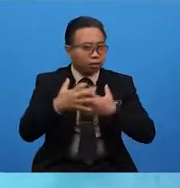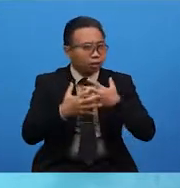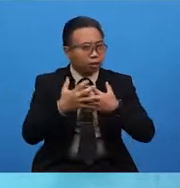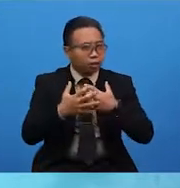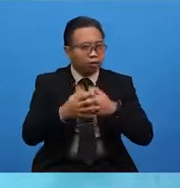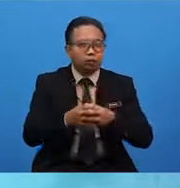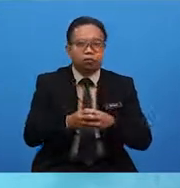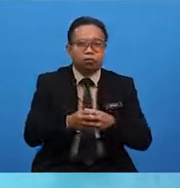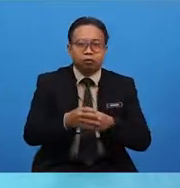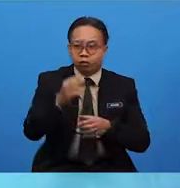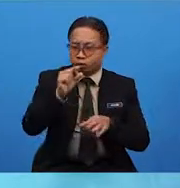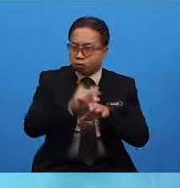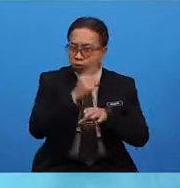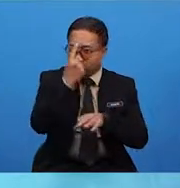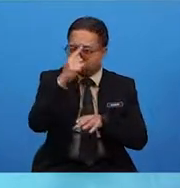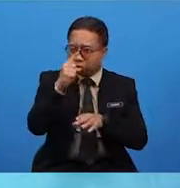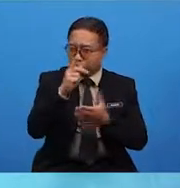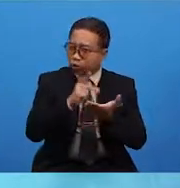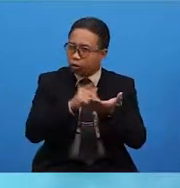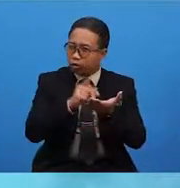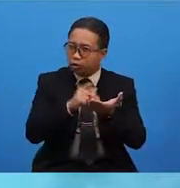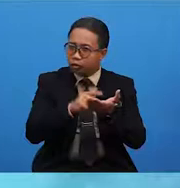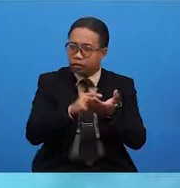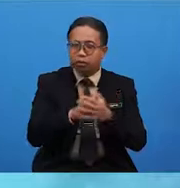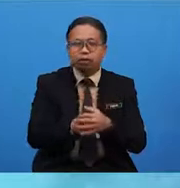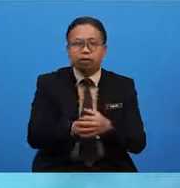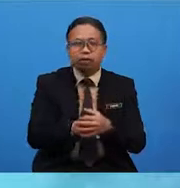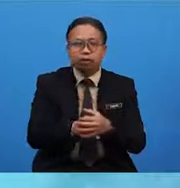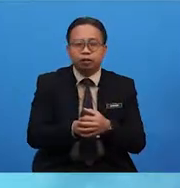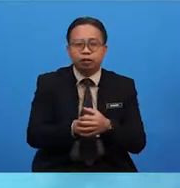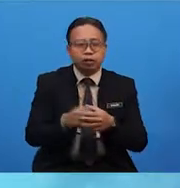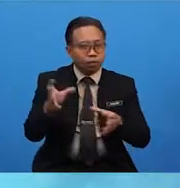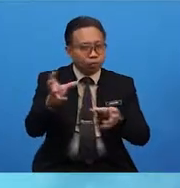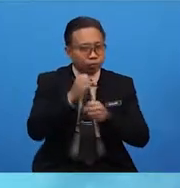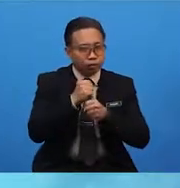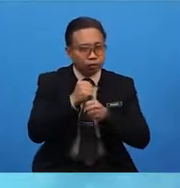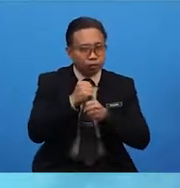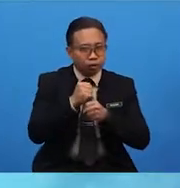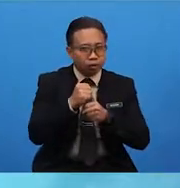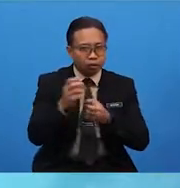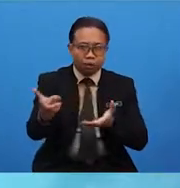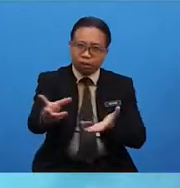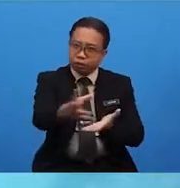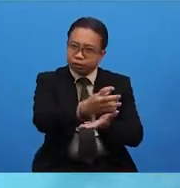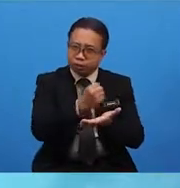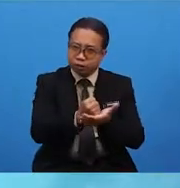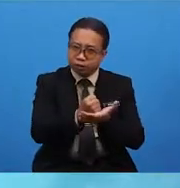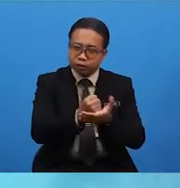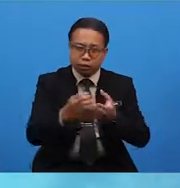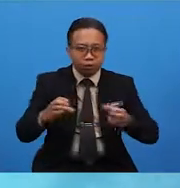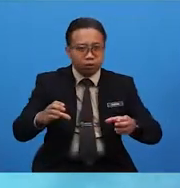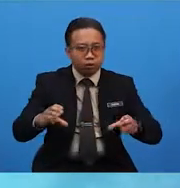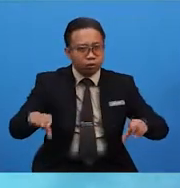digunakan untuk mengkaji dan menghasilkan rekabentuk hasil ciptaan industri